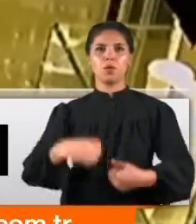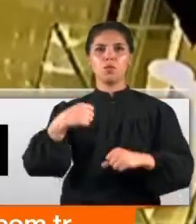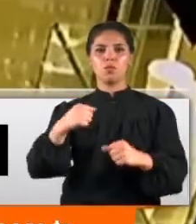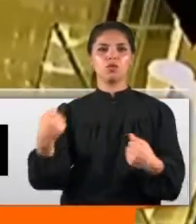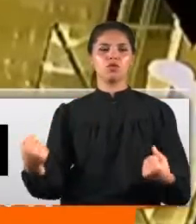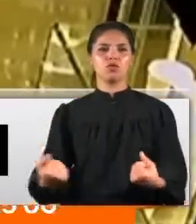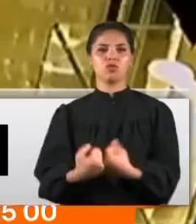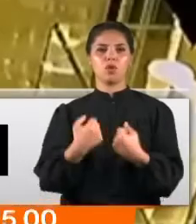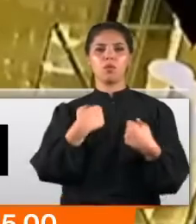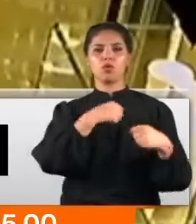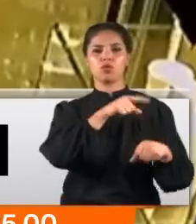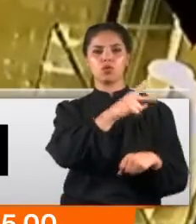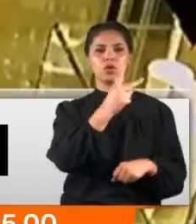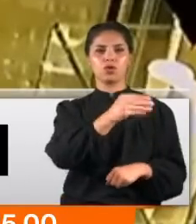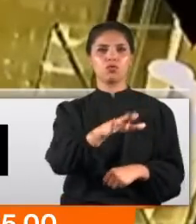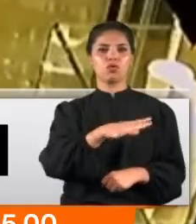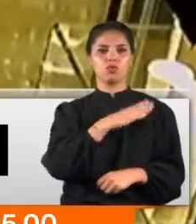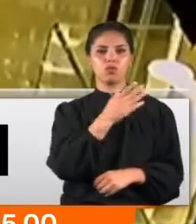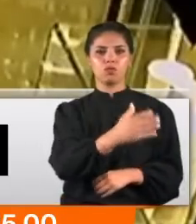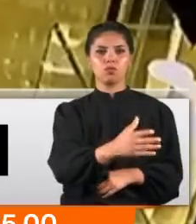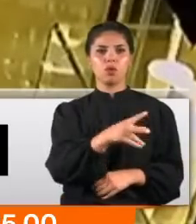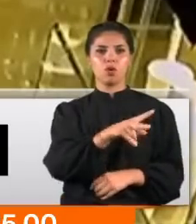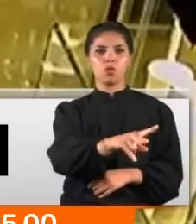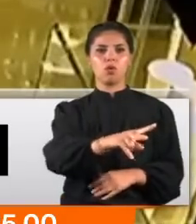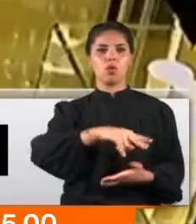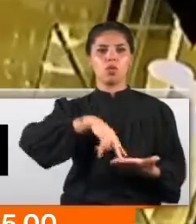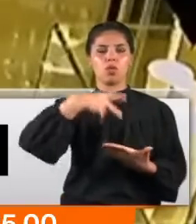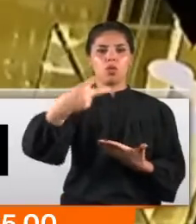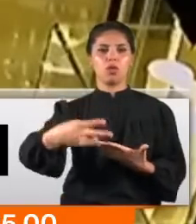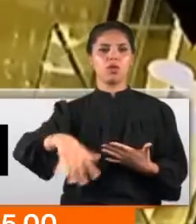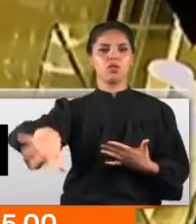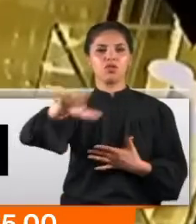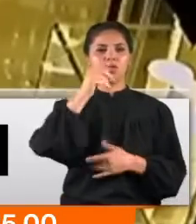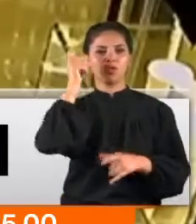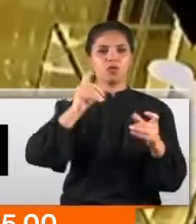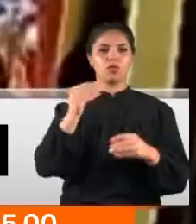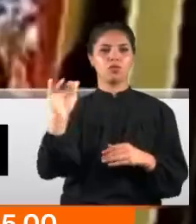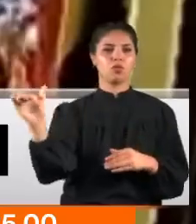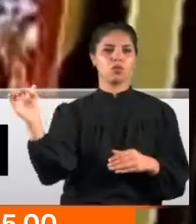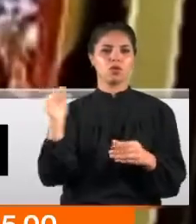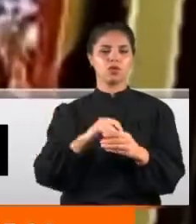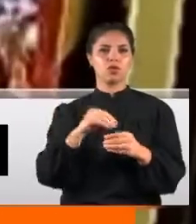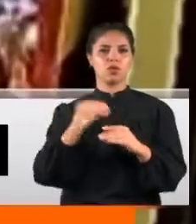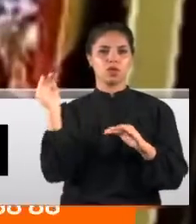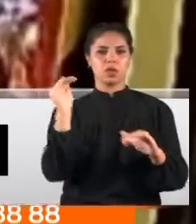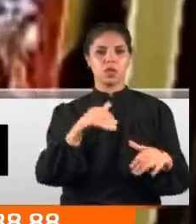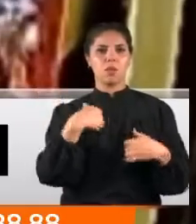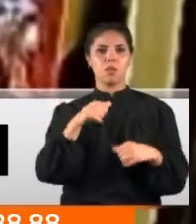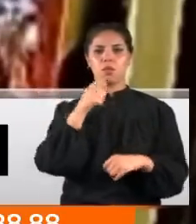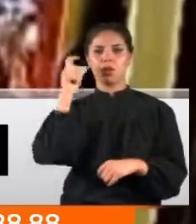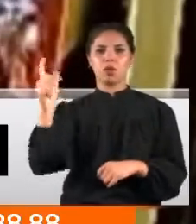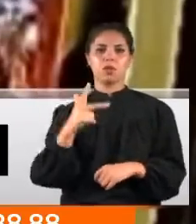Motosiklette çarpışan scooter'da iki çocuk vardı. Yola savruldular. Çevredekiler çocuklar için seferber oldu. Motosikletli ise